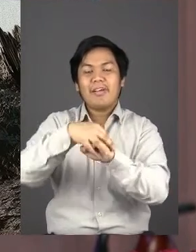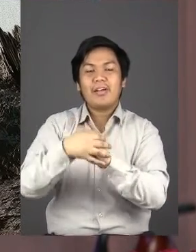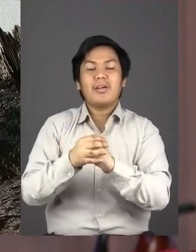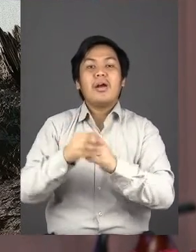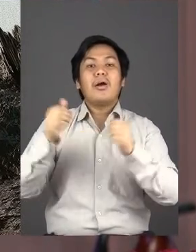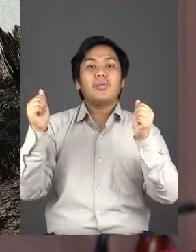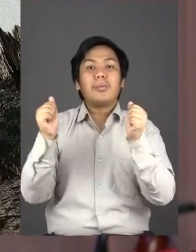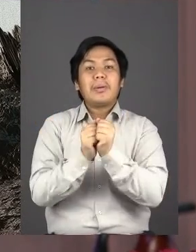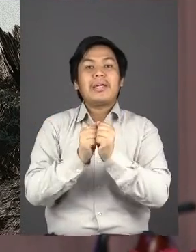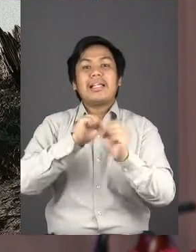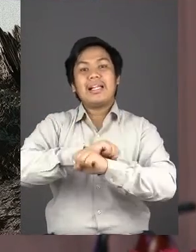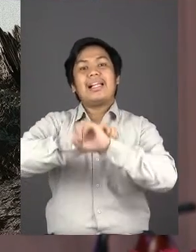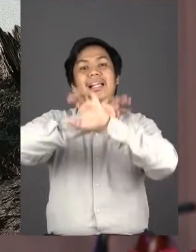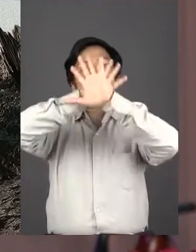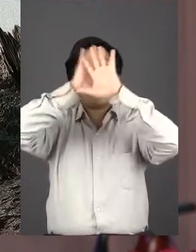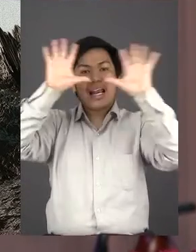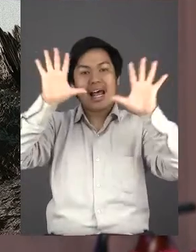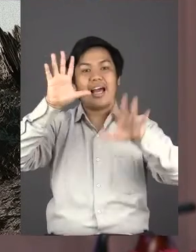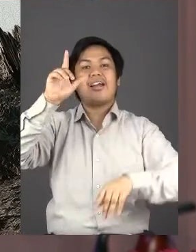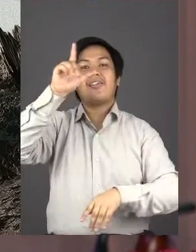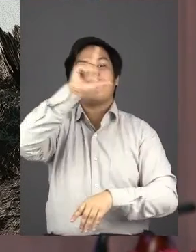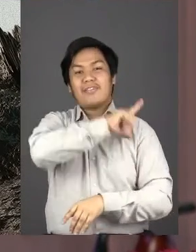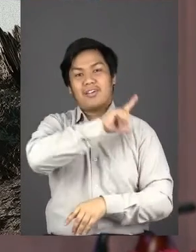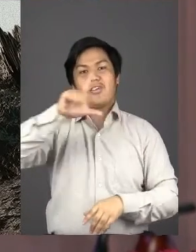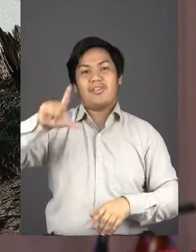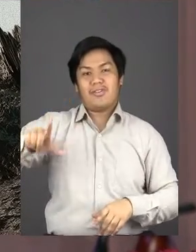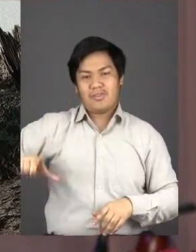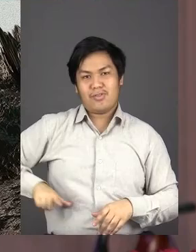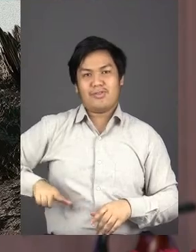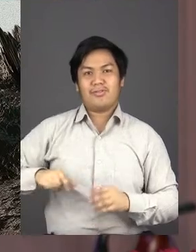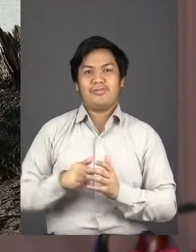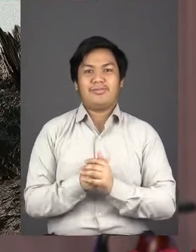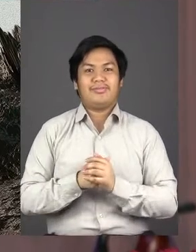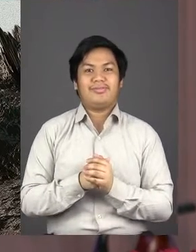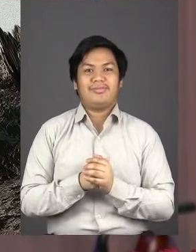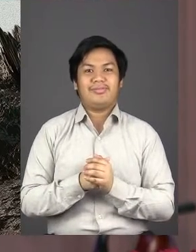ng kaliwanagan ng Diyos mismo.